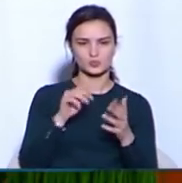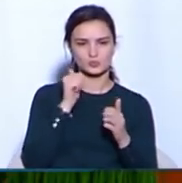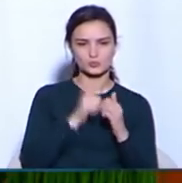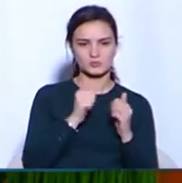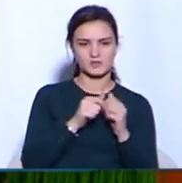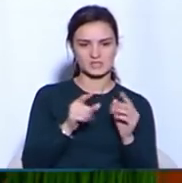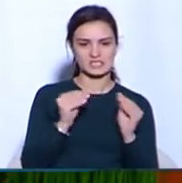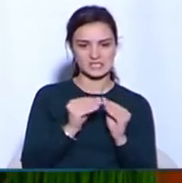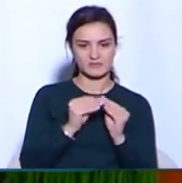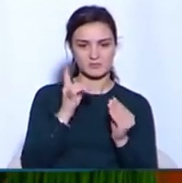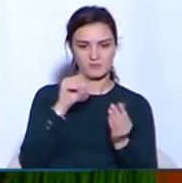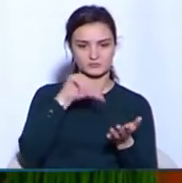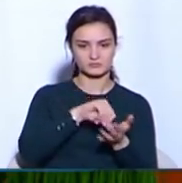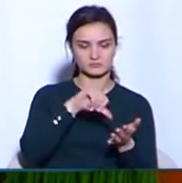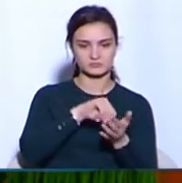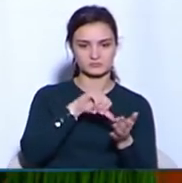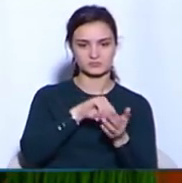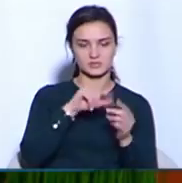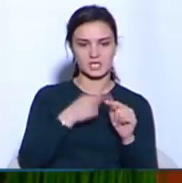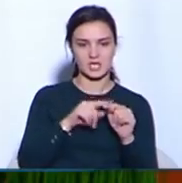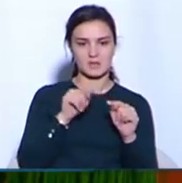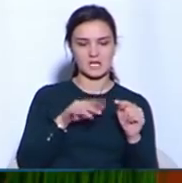სულ მუდმივად ამ გარემოშია ბავშვი, მაშინ ამ